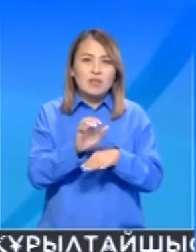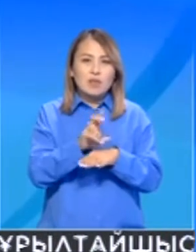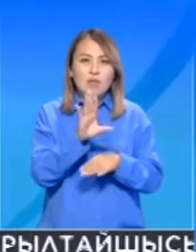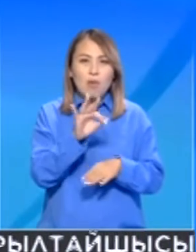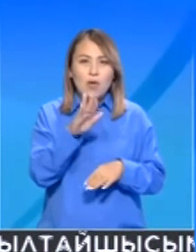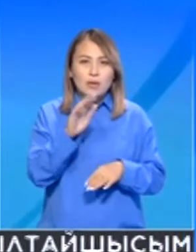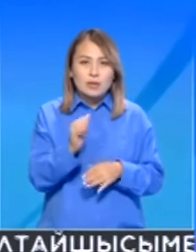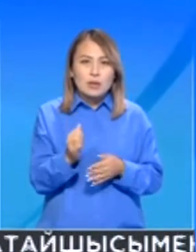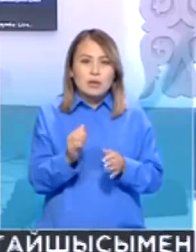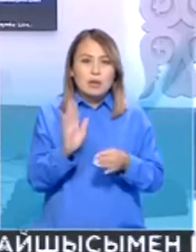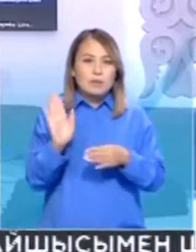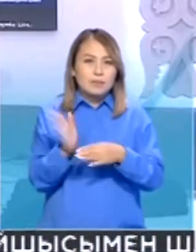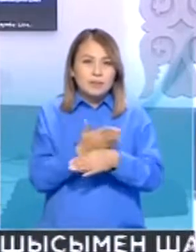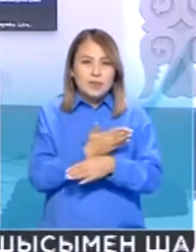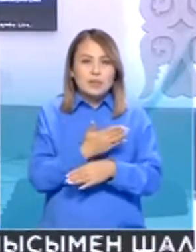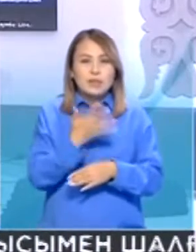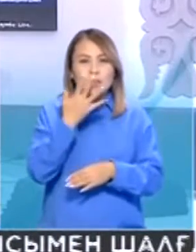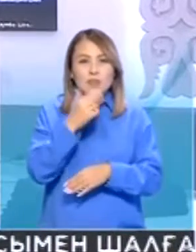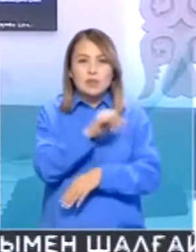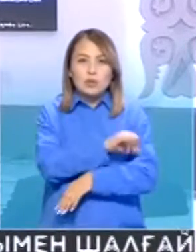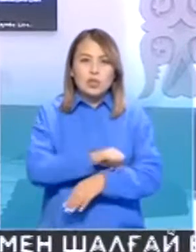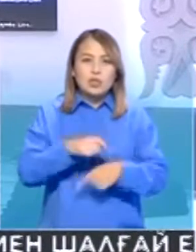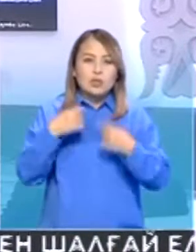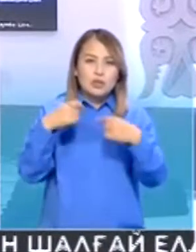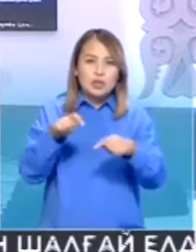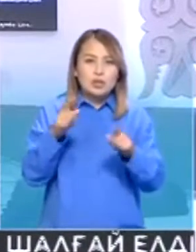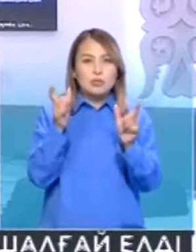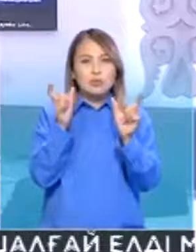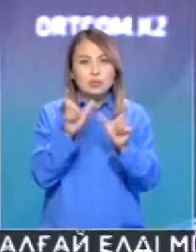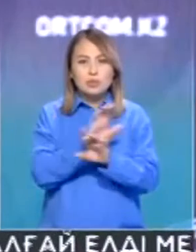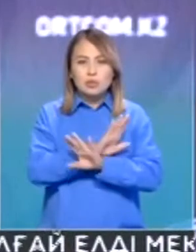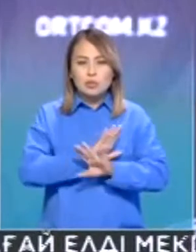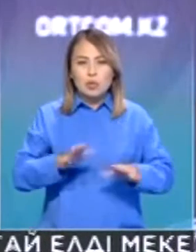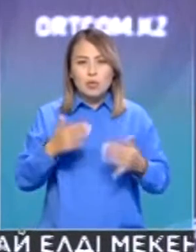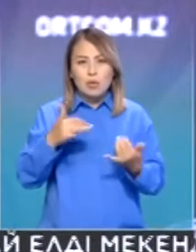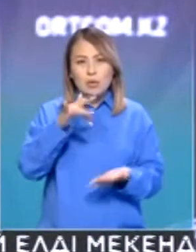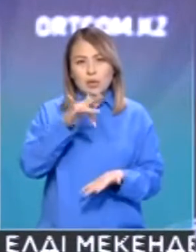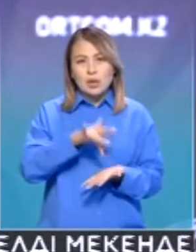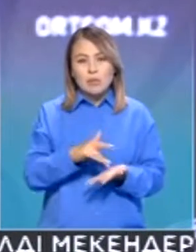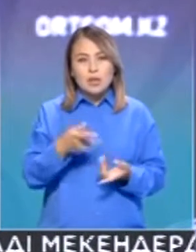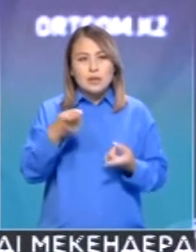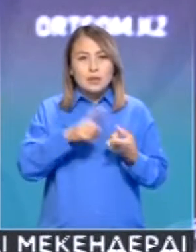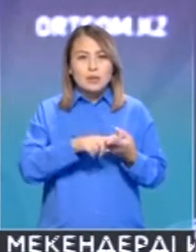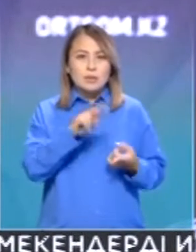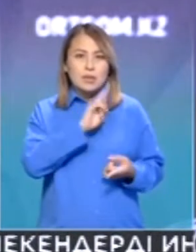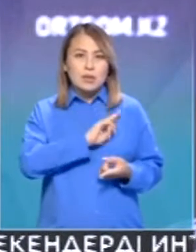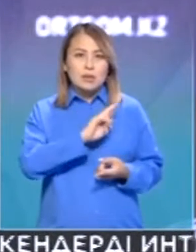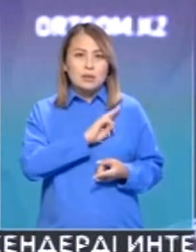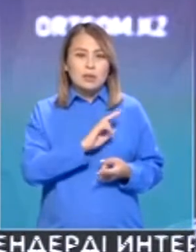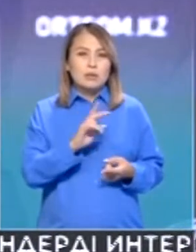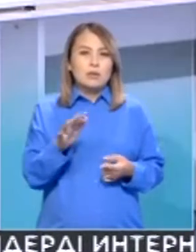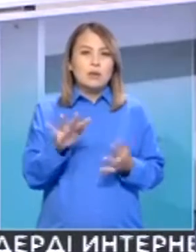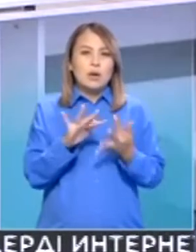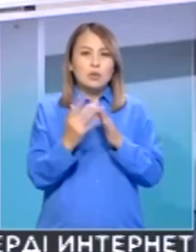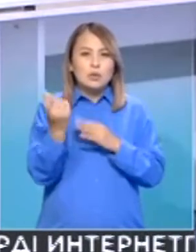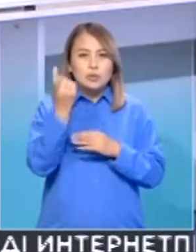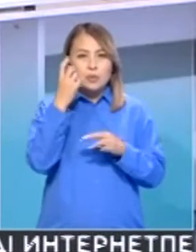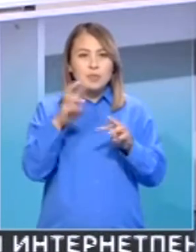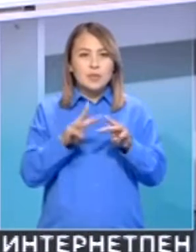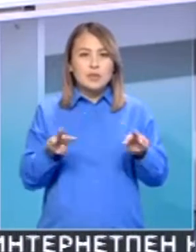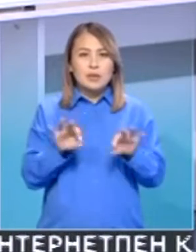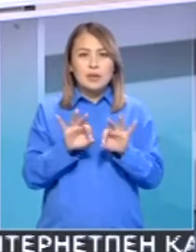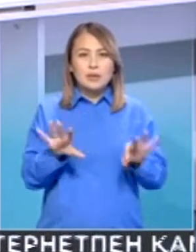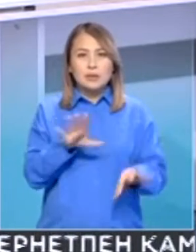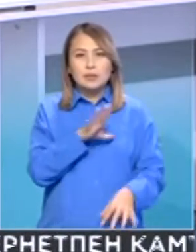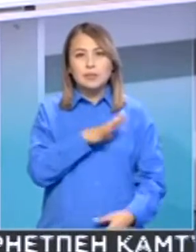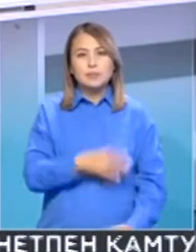экспортына квоталар алынып тасталды. Яғни, сыртқа сатуға ешқандай шектеу жоқ. Бұл туралы орталық коммуникациялар қызмет алаңында ауыл шаруашылығы министр